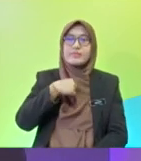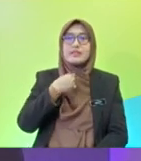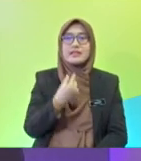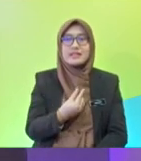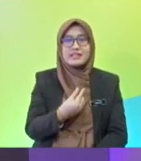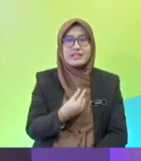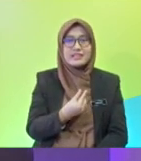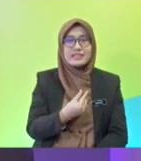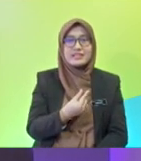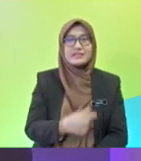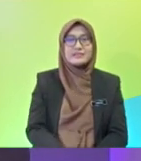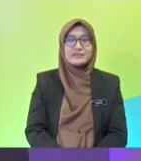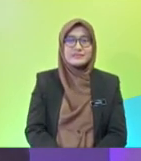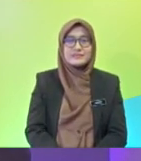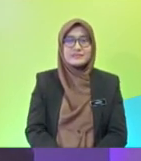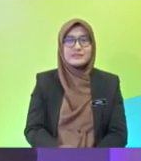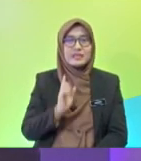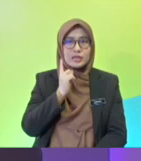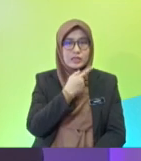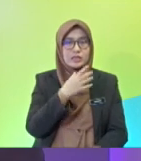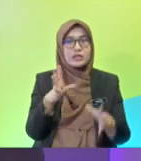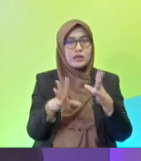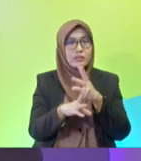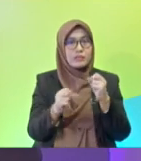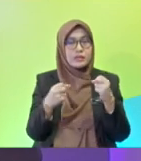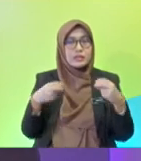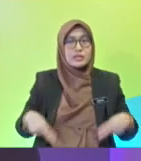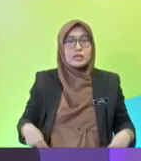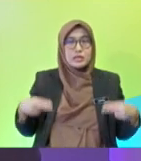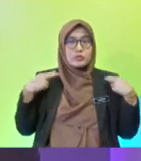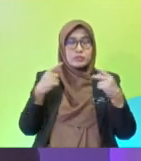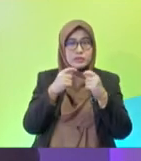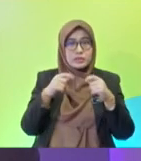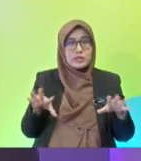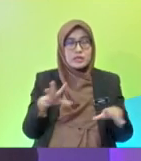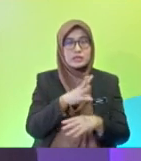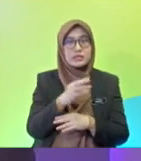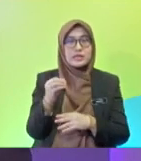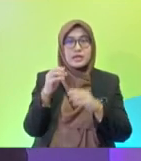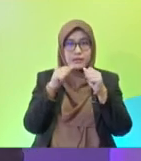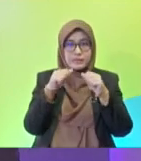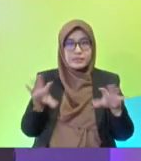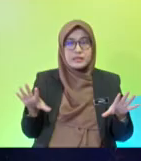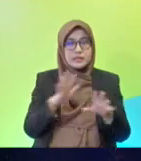akan gembira kita dapat hidup dengan tenang nyaman dan bebas dari penyakit